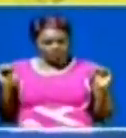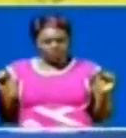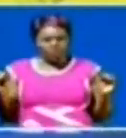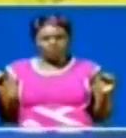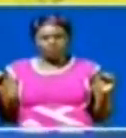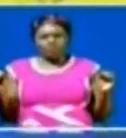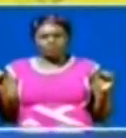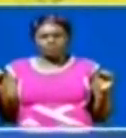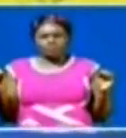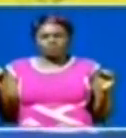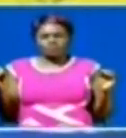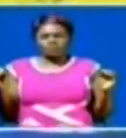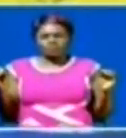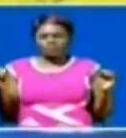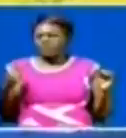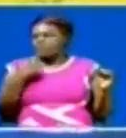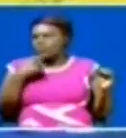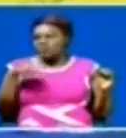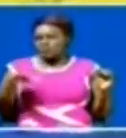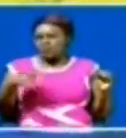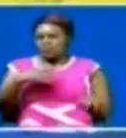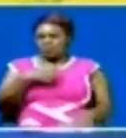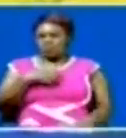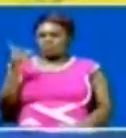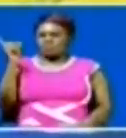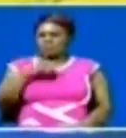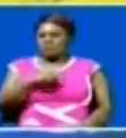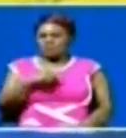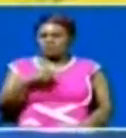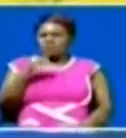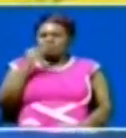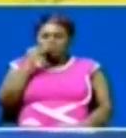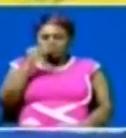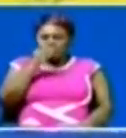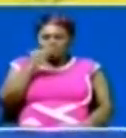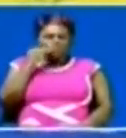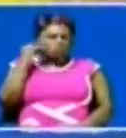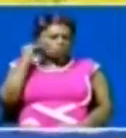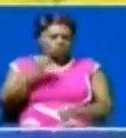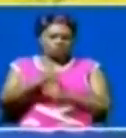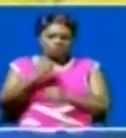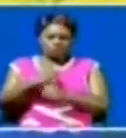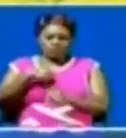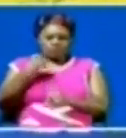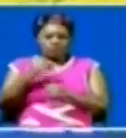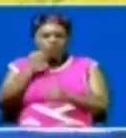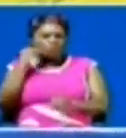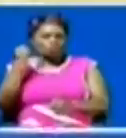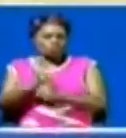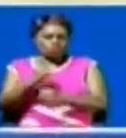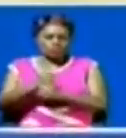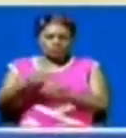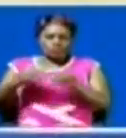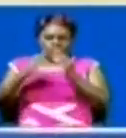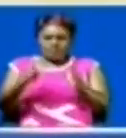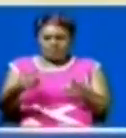mingi sana na yeye. Alikuwa hata ya mestafu hako nyumbani anafanya kazi zake, nami nilikuwa nafanya ya